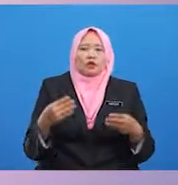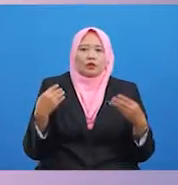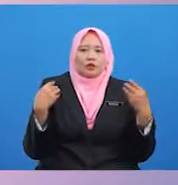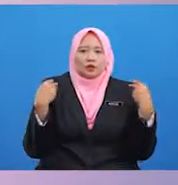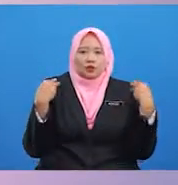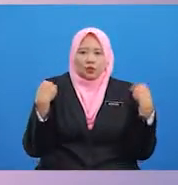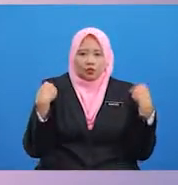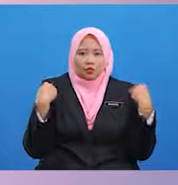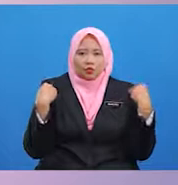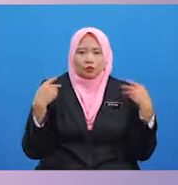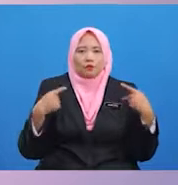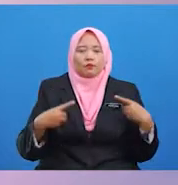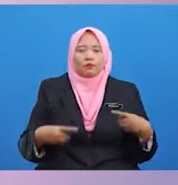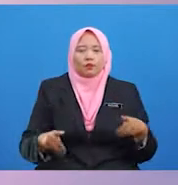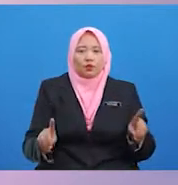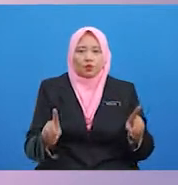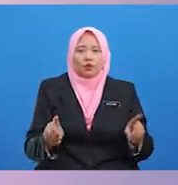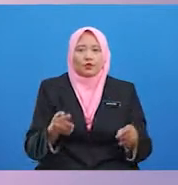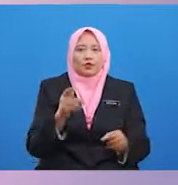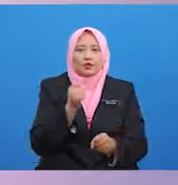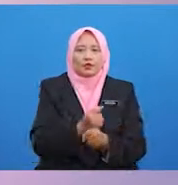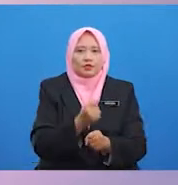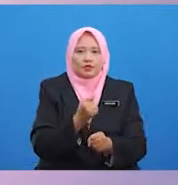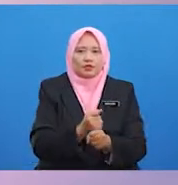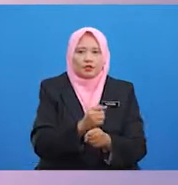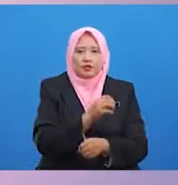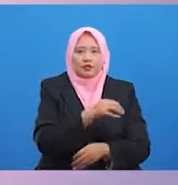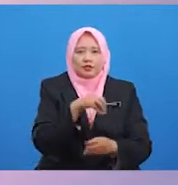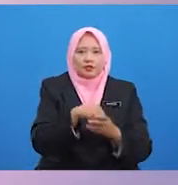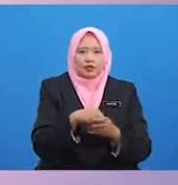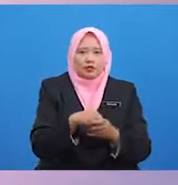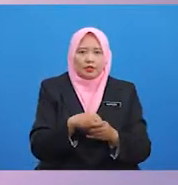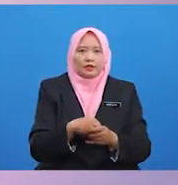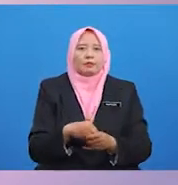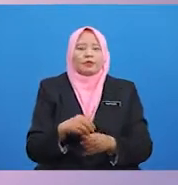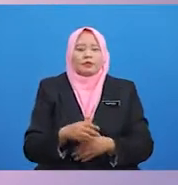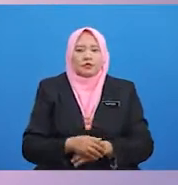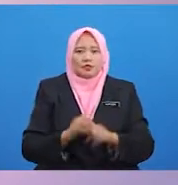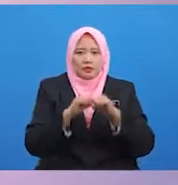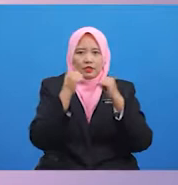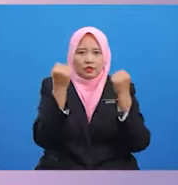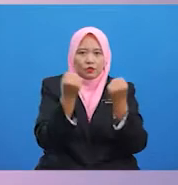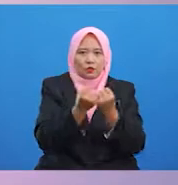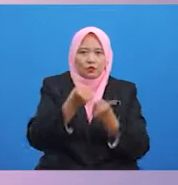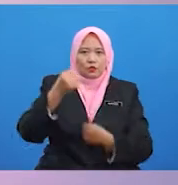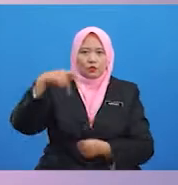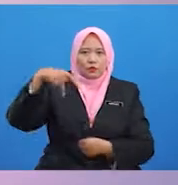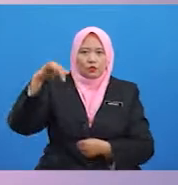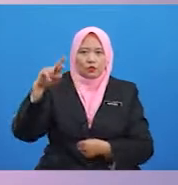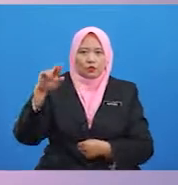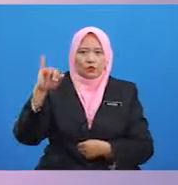sektor prima, sektor sekunda dan juga sektor A. Pembinaan,